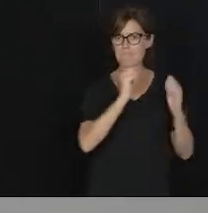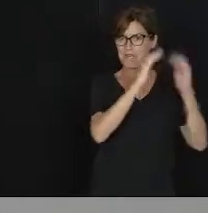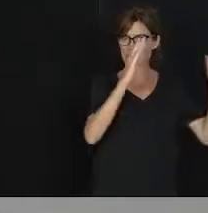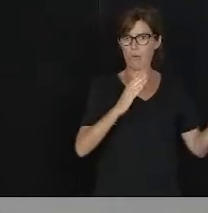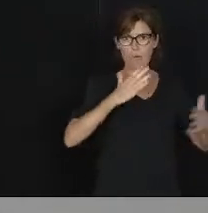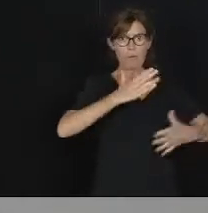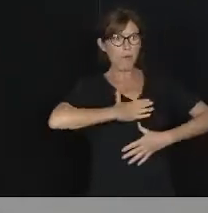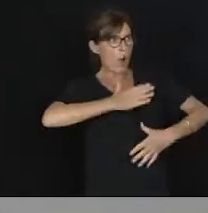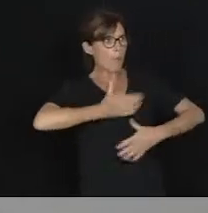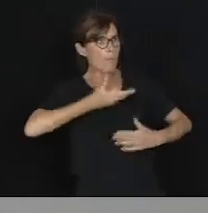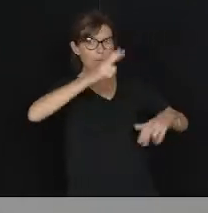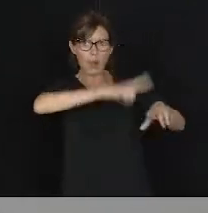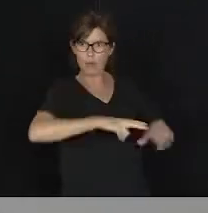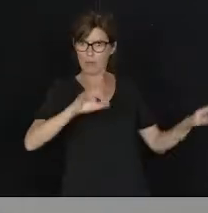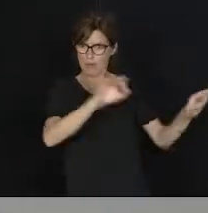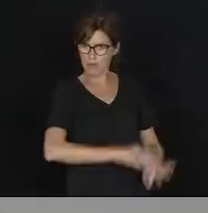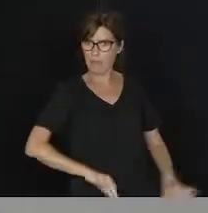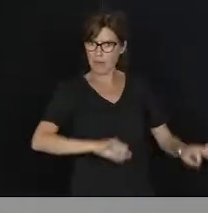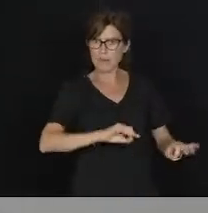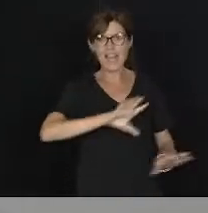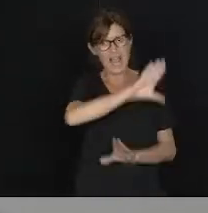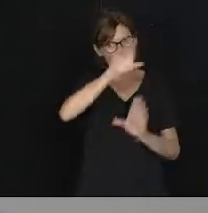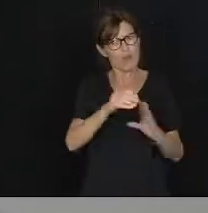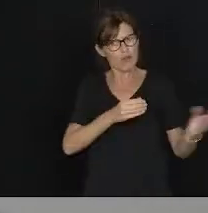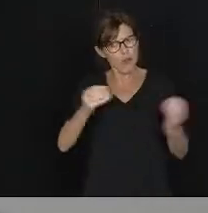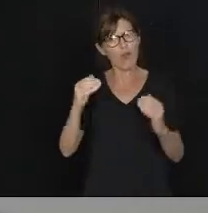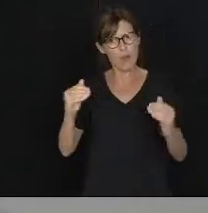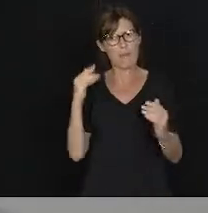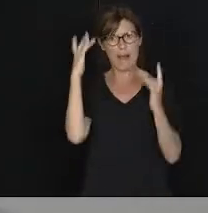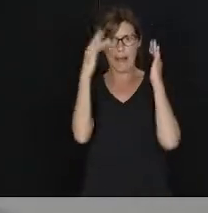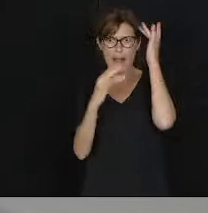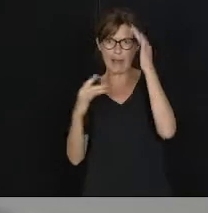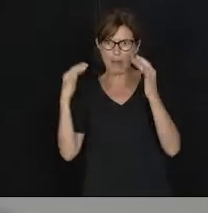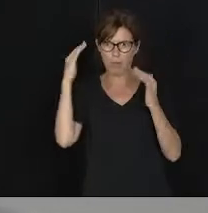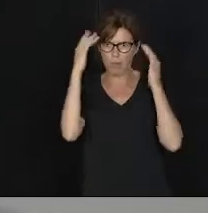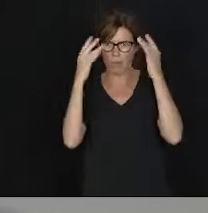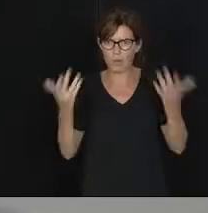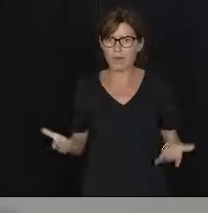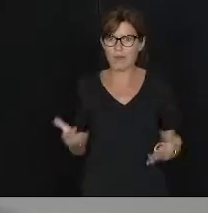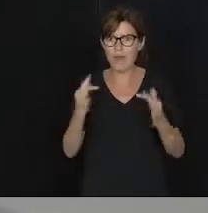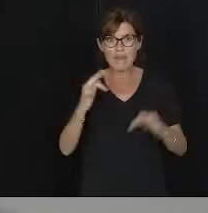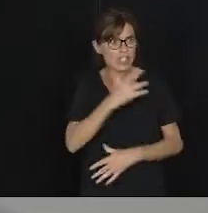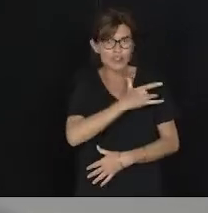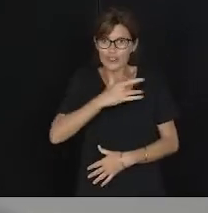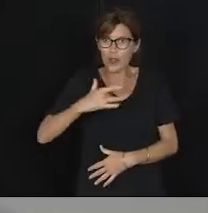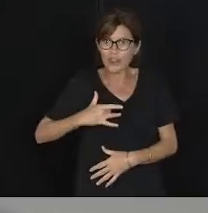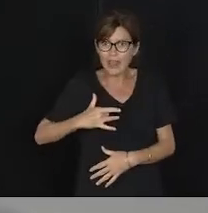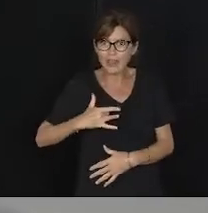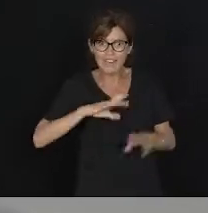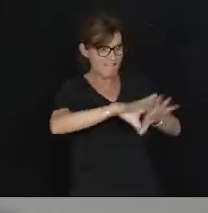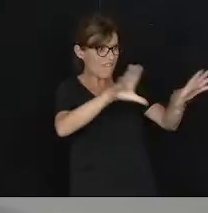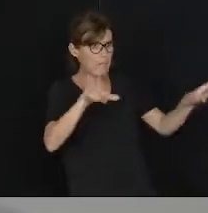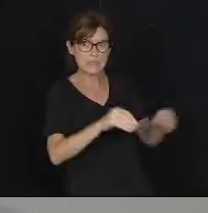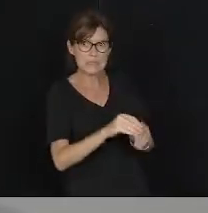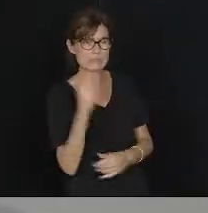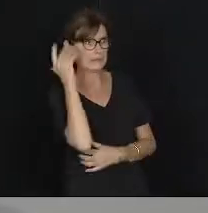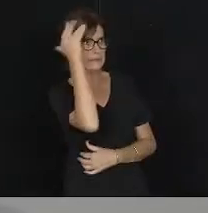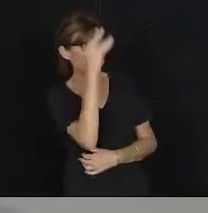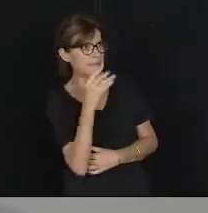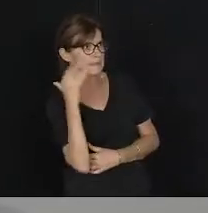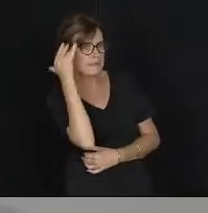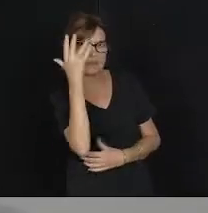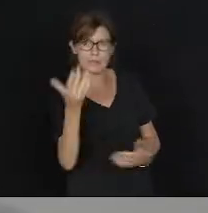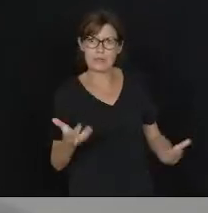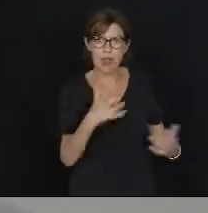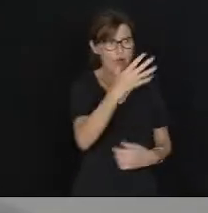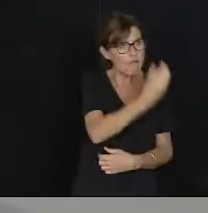de l'attente entraîne aussi des inquiétudes multiformes qui concernent à la fois la santé des proches, qui est une préoccupation extrêmement